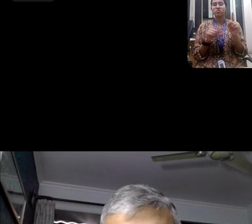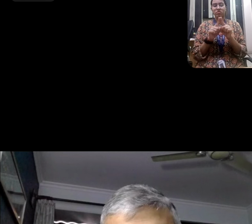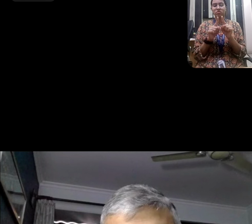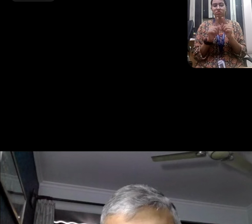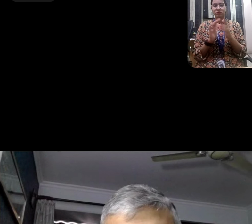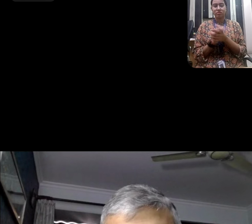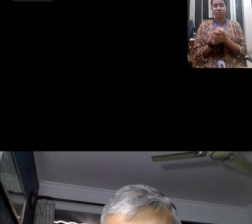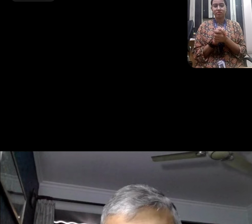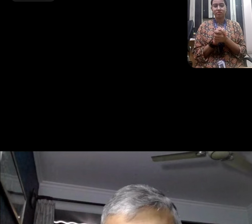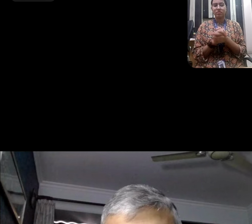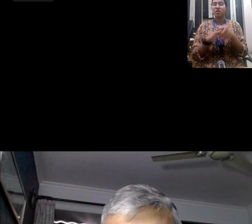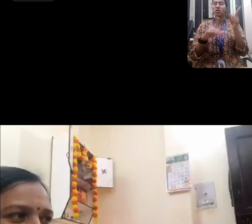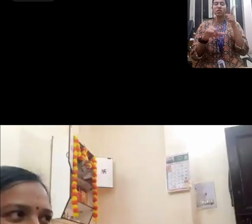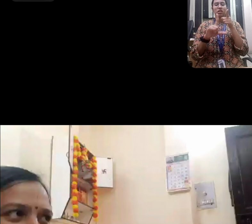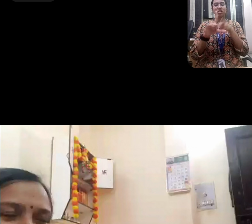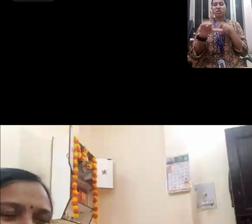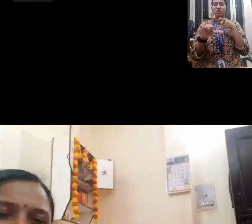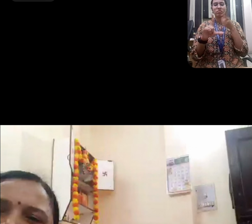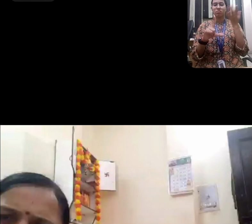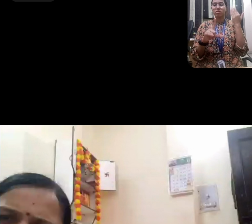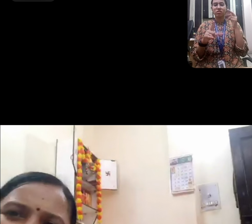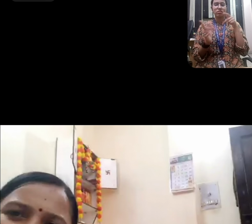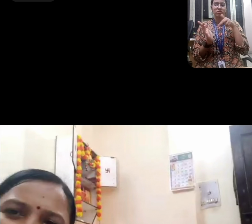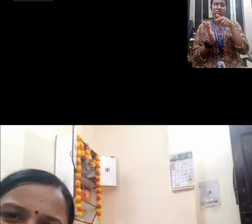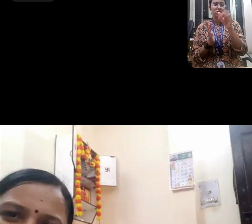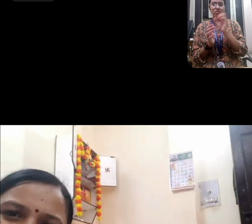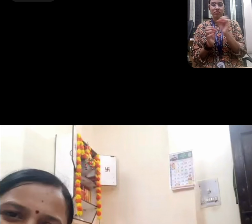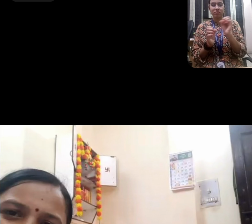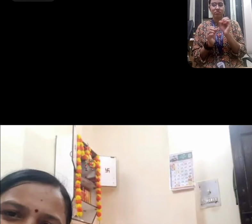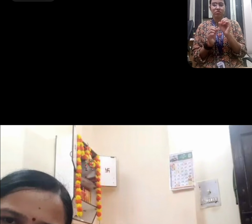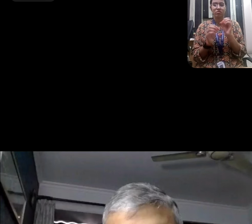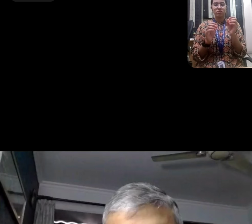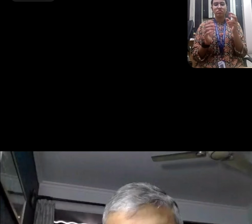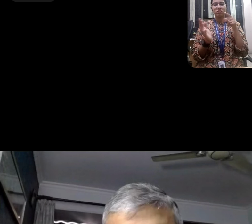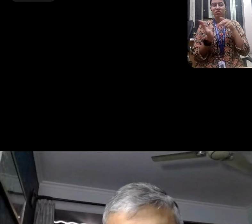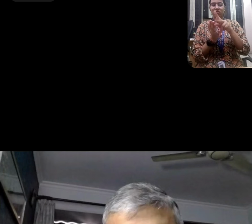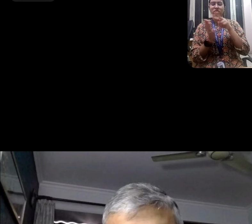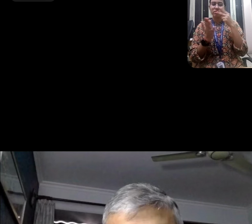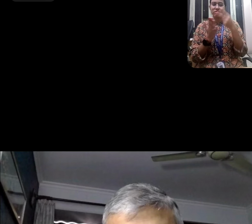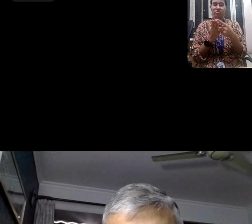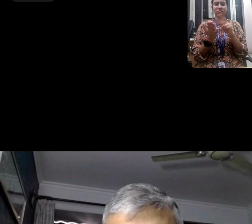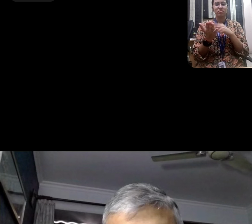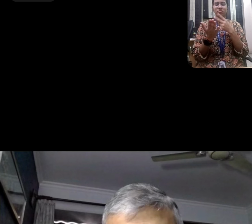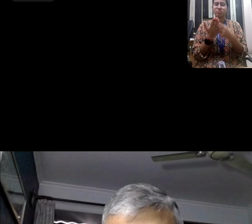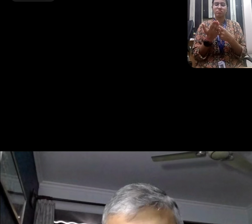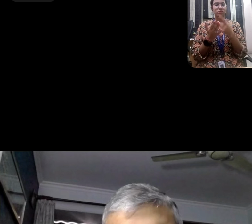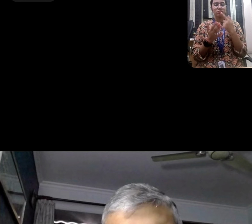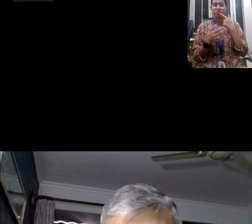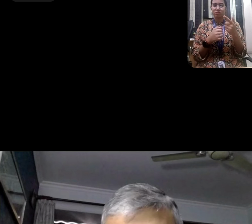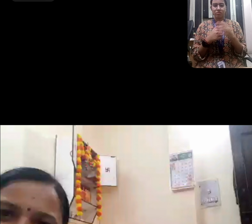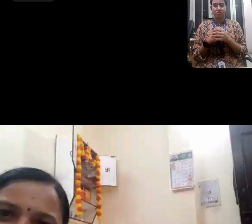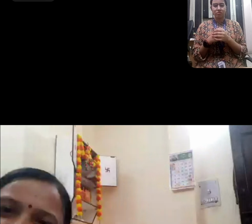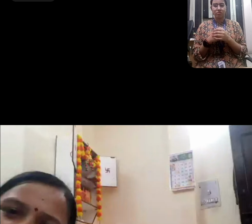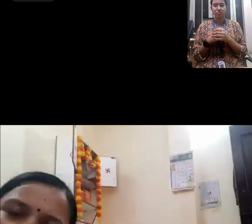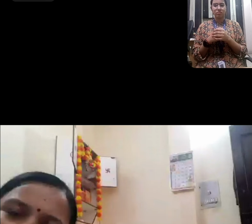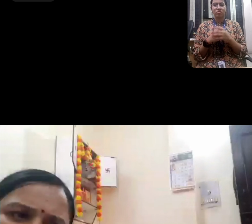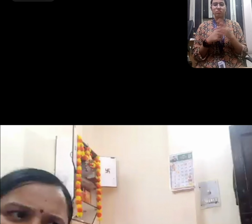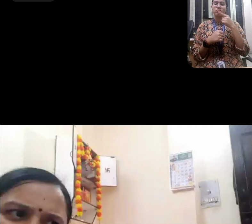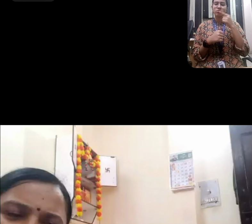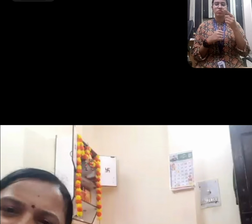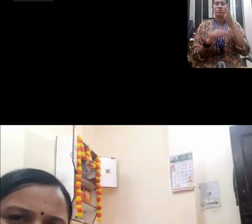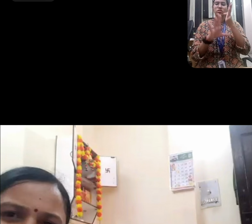ठीक से? सर उसके पहले ना थोड़ा डिसबैलेंस ही चल रहा था इसका, बचपन से तो बहुत ही, जैसे चार पांच साल की थी